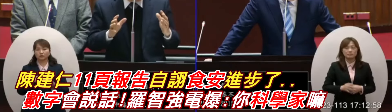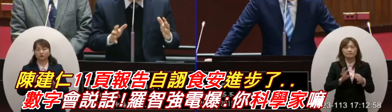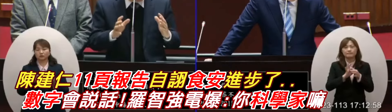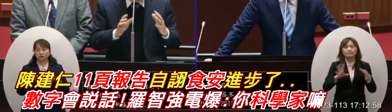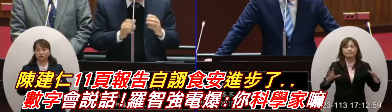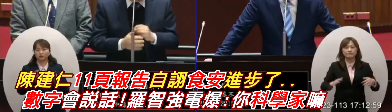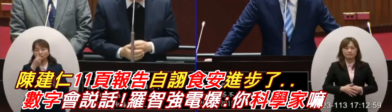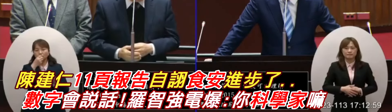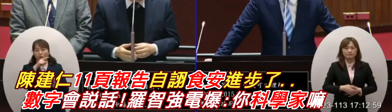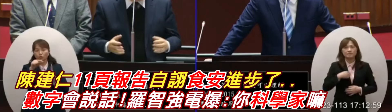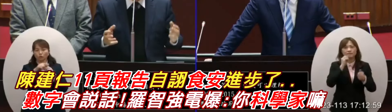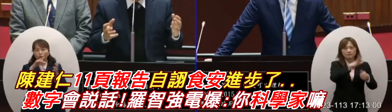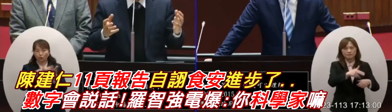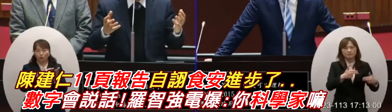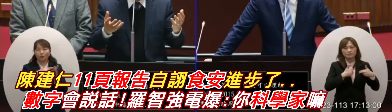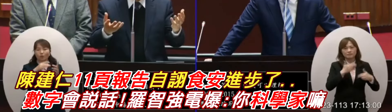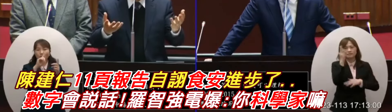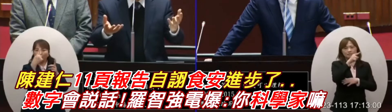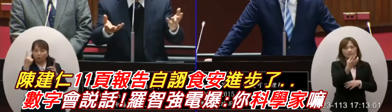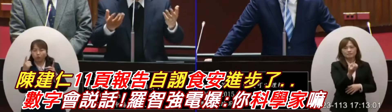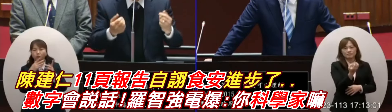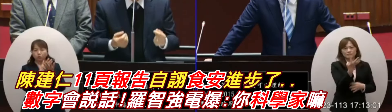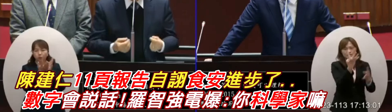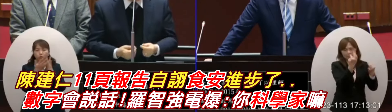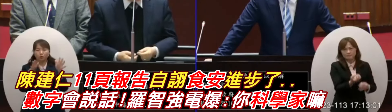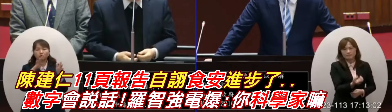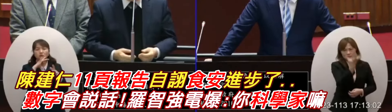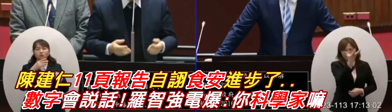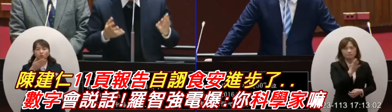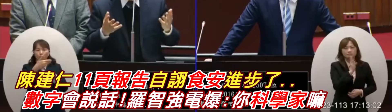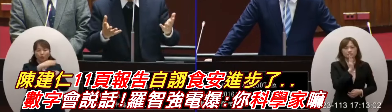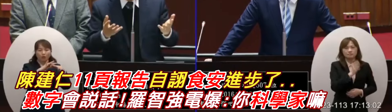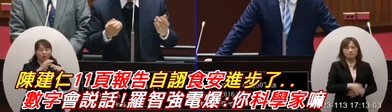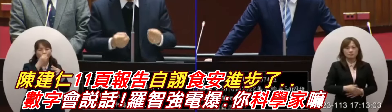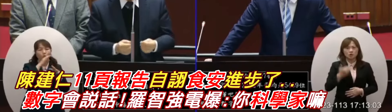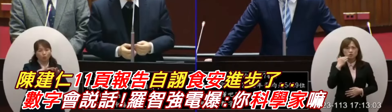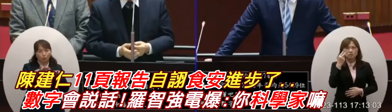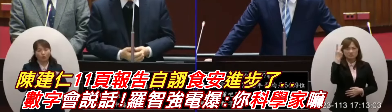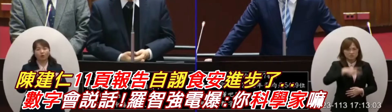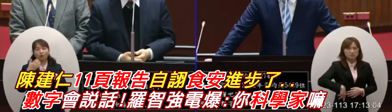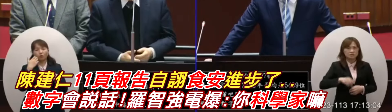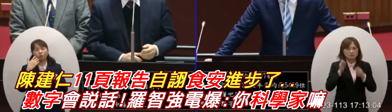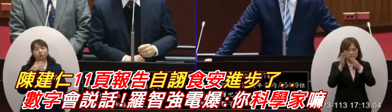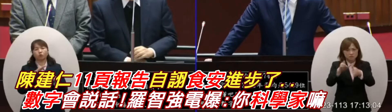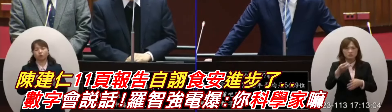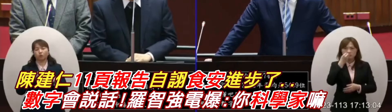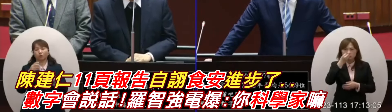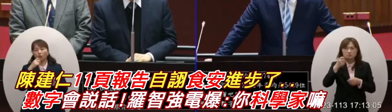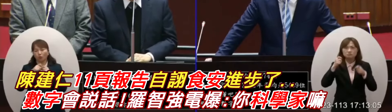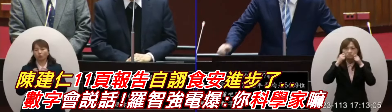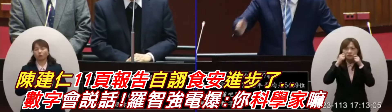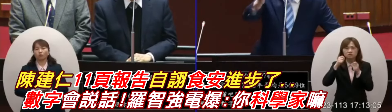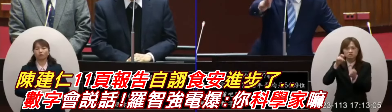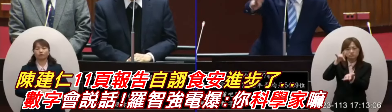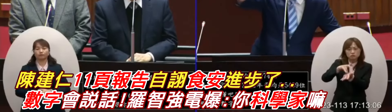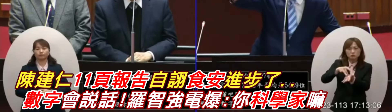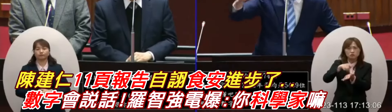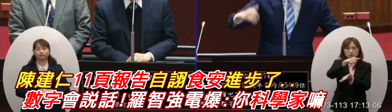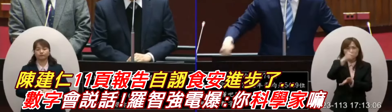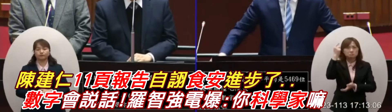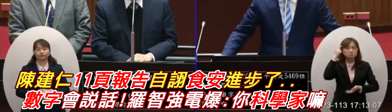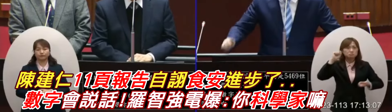啦，我直接告诉你，蔡英文数字就是高啦。 你吃河豚的肉， 你如果还要再针对食品中毒的有什么见解的话，我跟你讲，